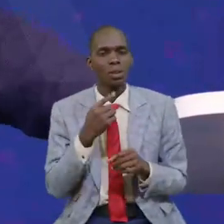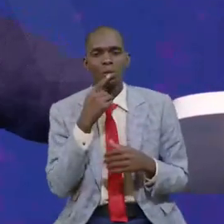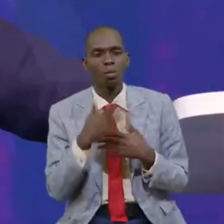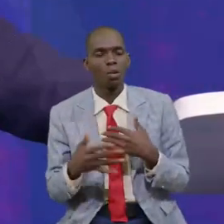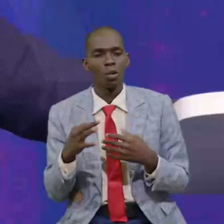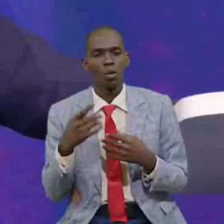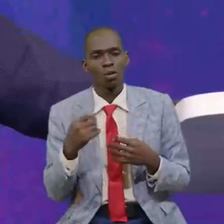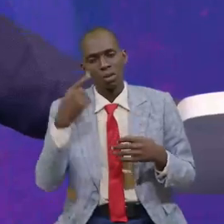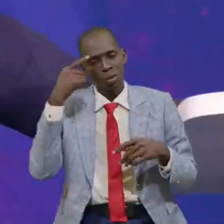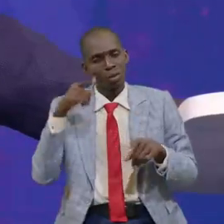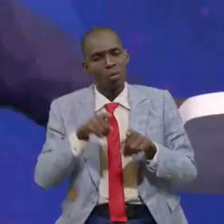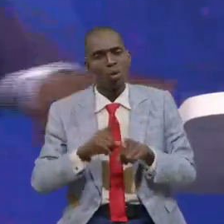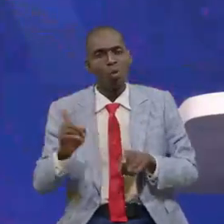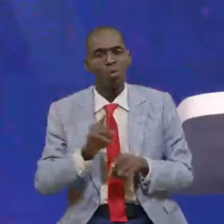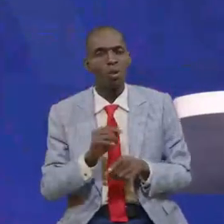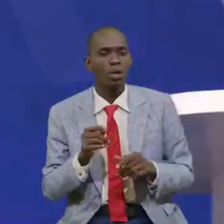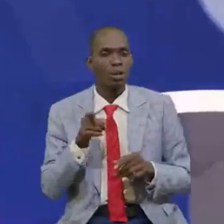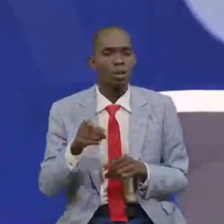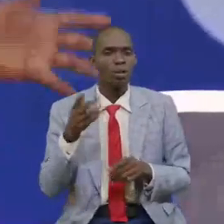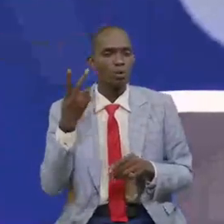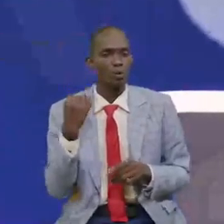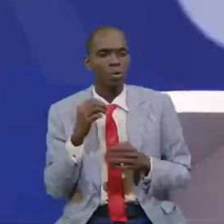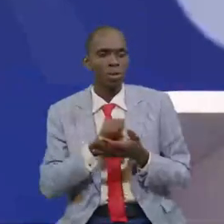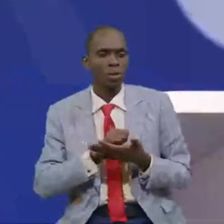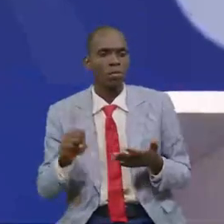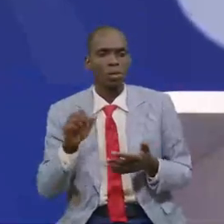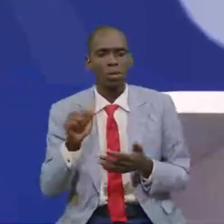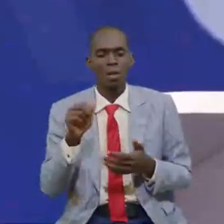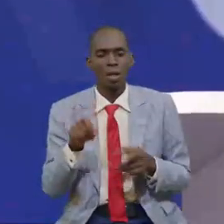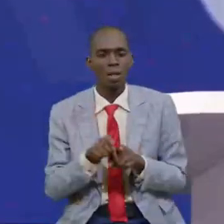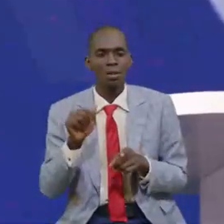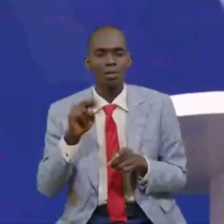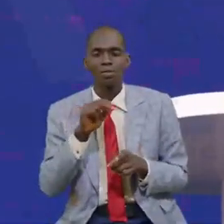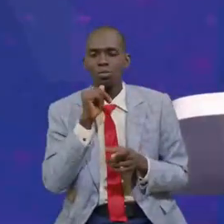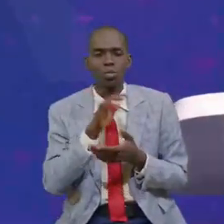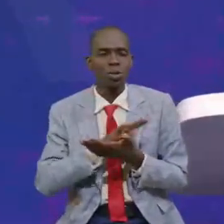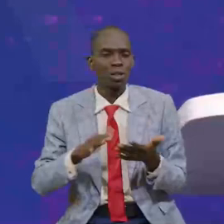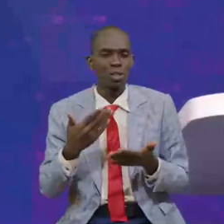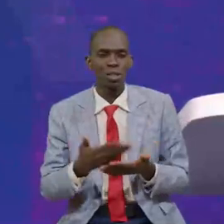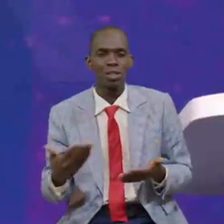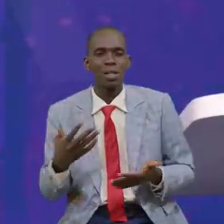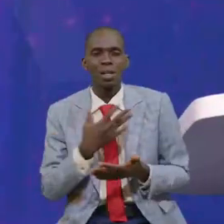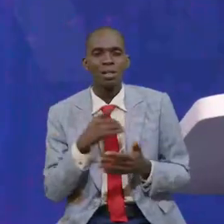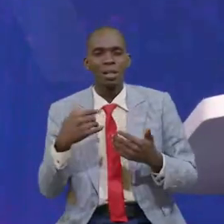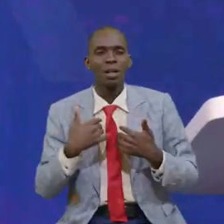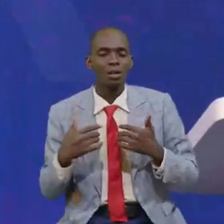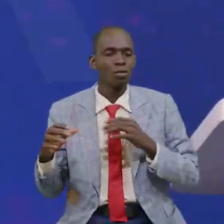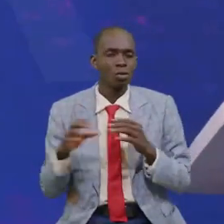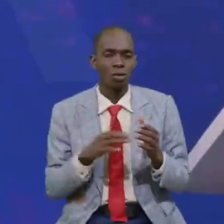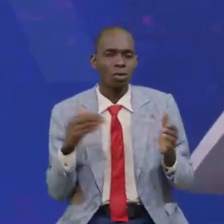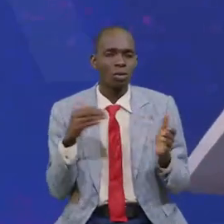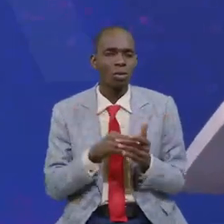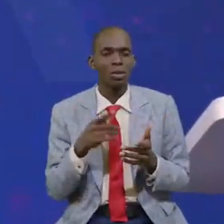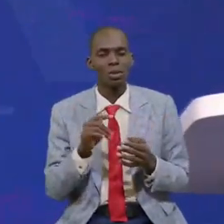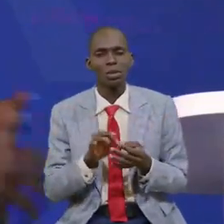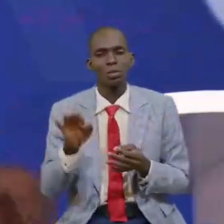il a été sanctifié et qui aura outragé l'Esprit de la grâce.